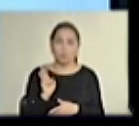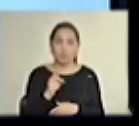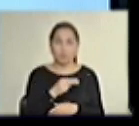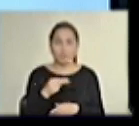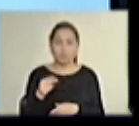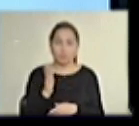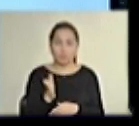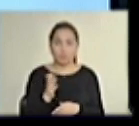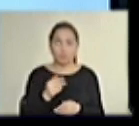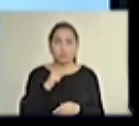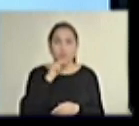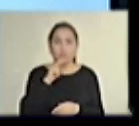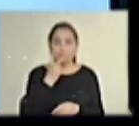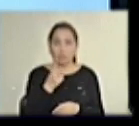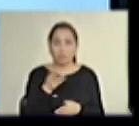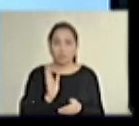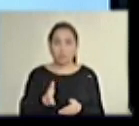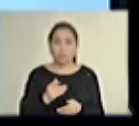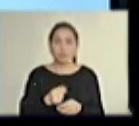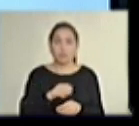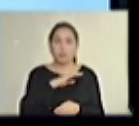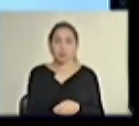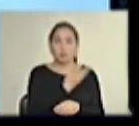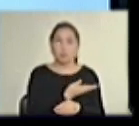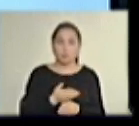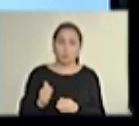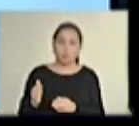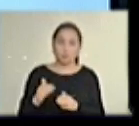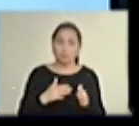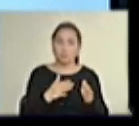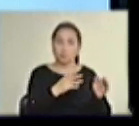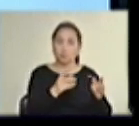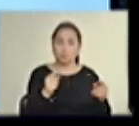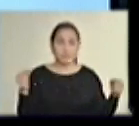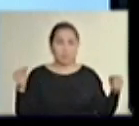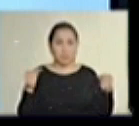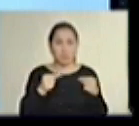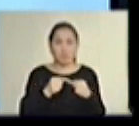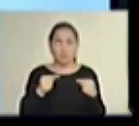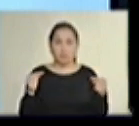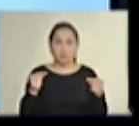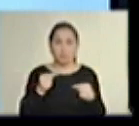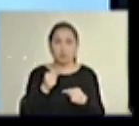bu yerda e'tibor berib qaraydigan bo'lsak, kuchning yo'nalishlari qarama-qarshi.